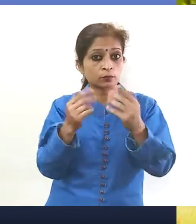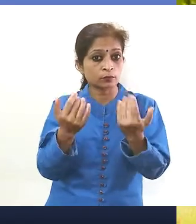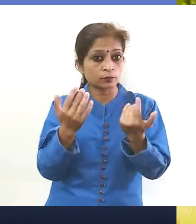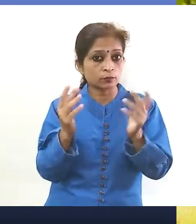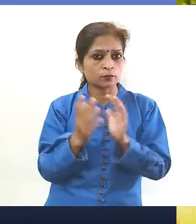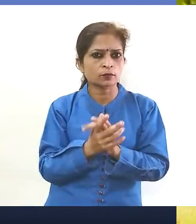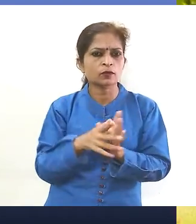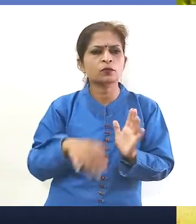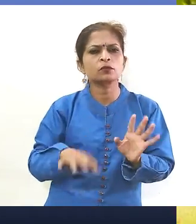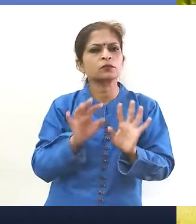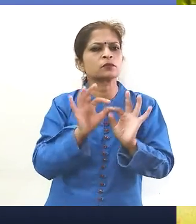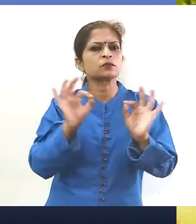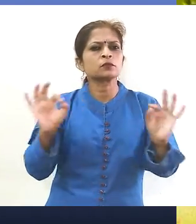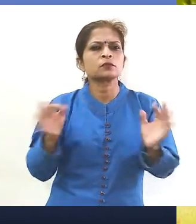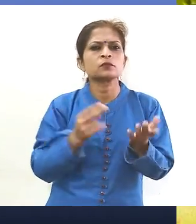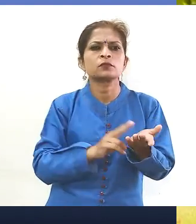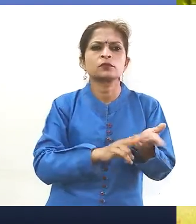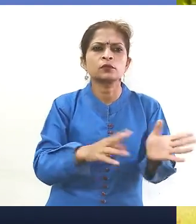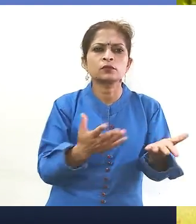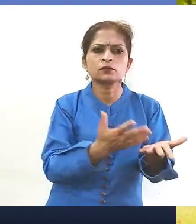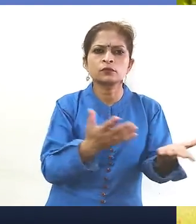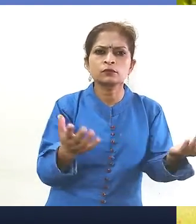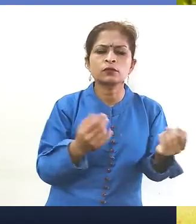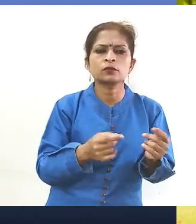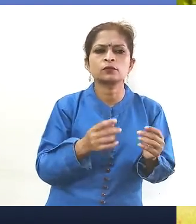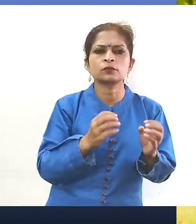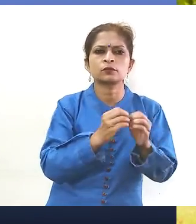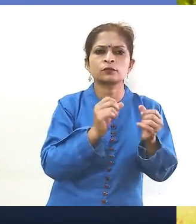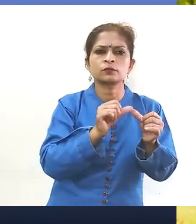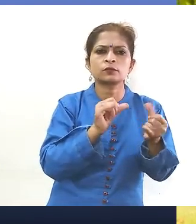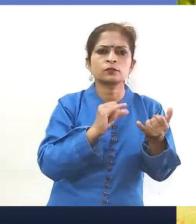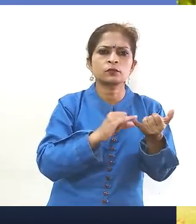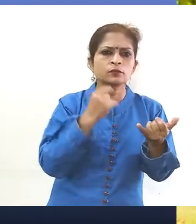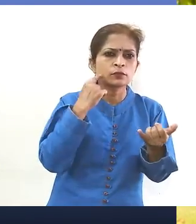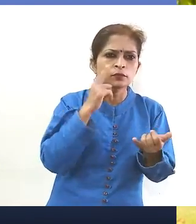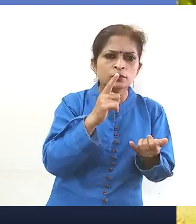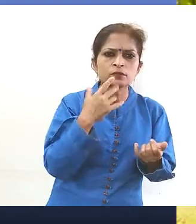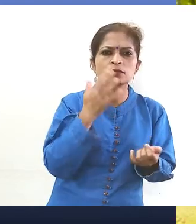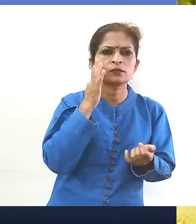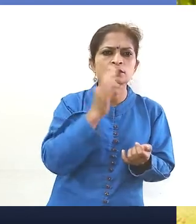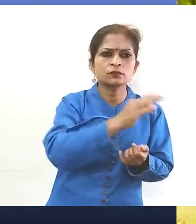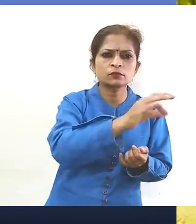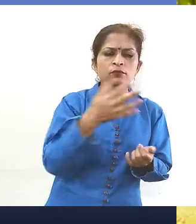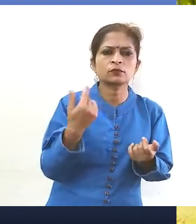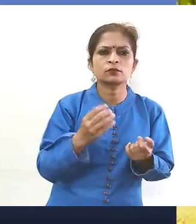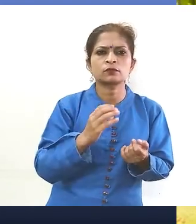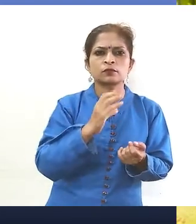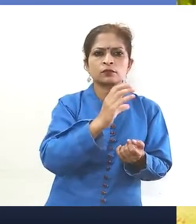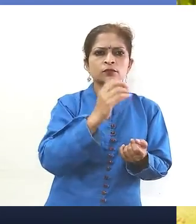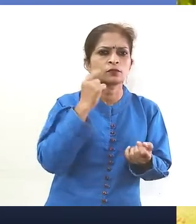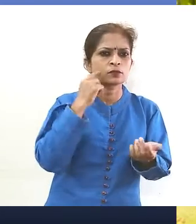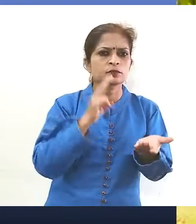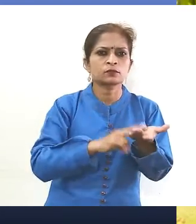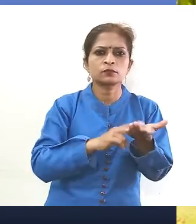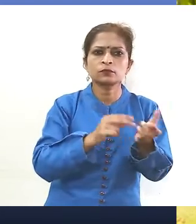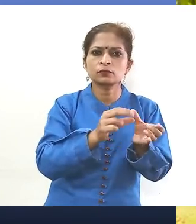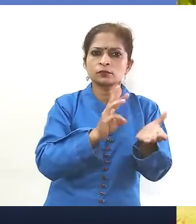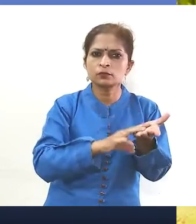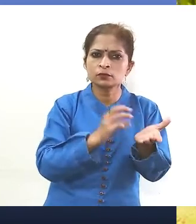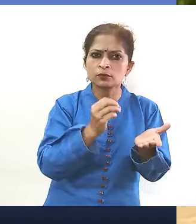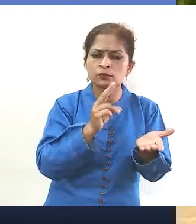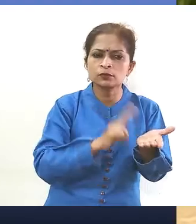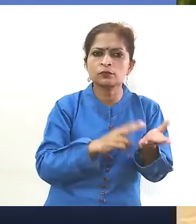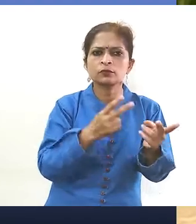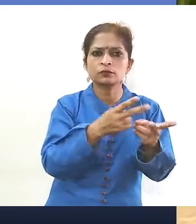और बिल्कुल सिंपल आयुर्वेद की कुछ औषधियाँ भी, गिलोय, तुलसी, काली मिर्च, हल्दी, अदरक, दालचीनी, मुलैठी का काढ़ा, बिल्कुल सिंपल चीज़ें